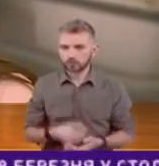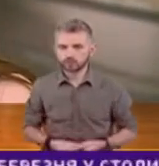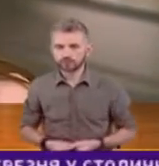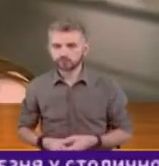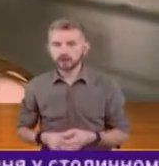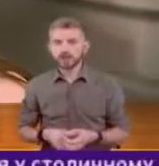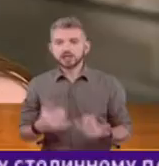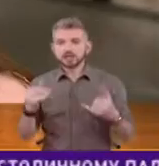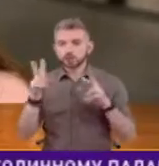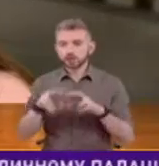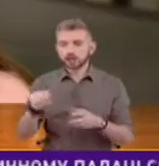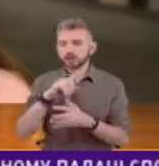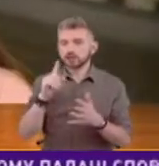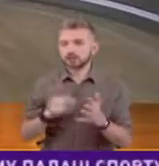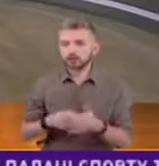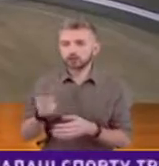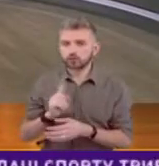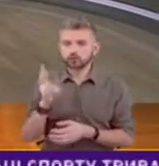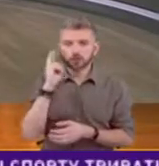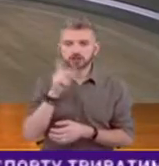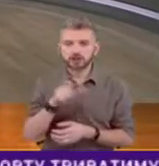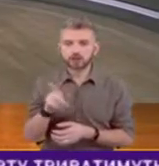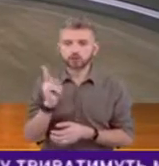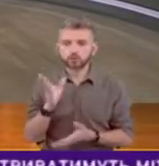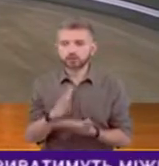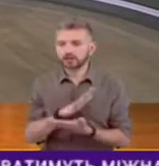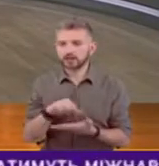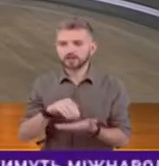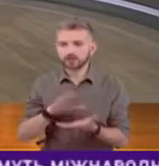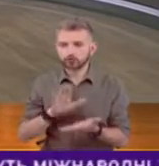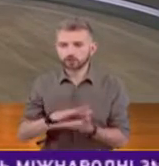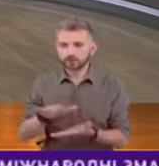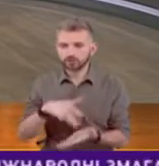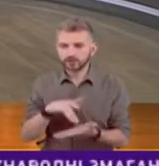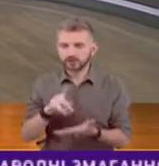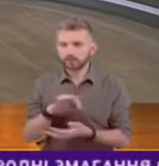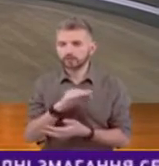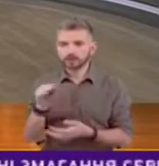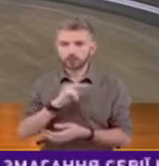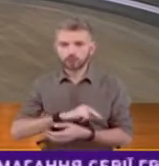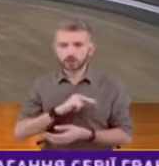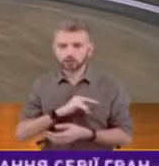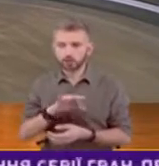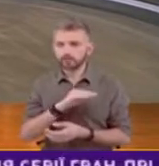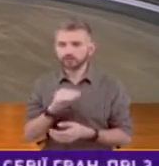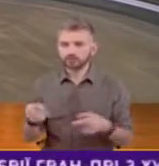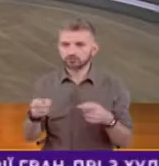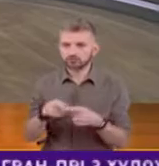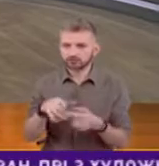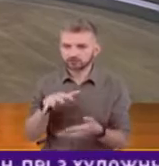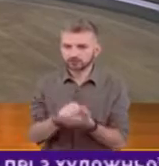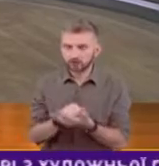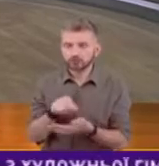Зараз розглядається питання того, що ті кияни, які не є зареєстрованими в місті, але офіційно працюють або офіційно знімають житло,